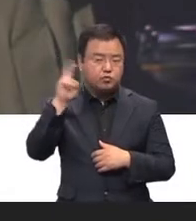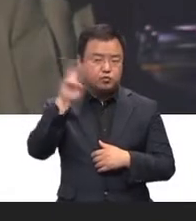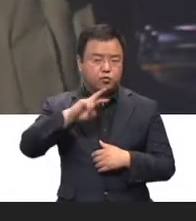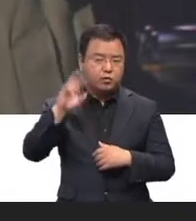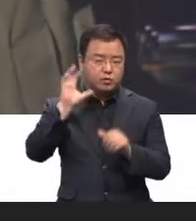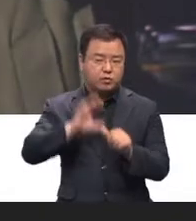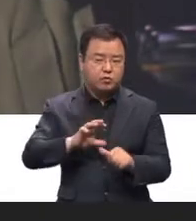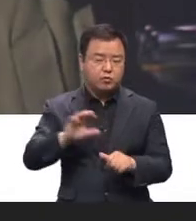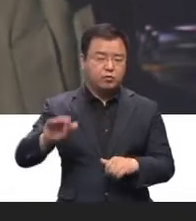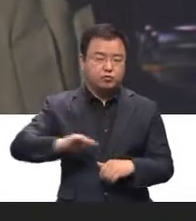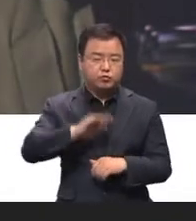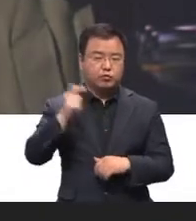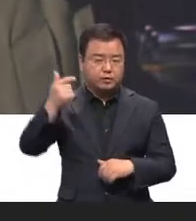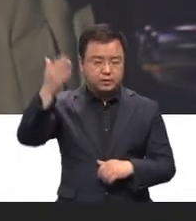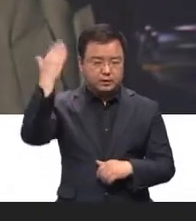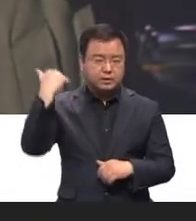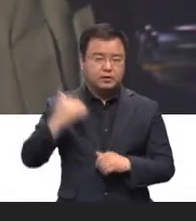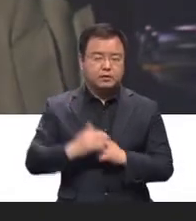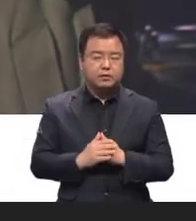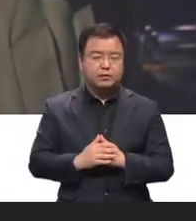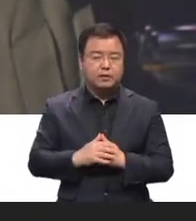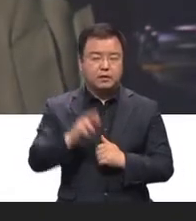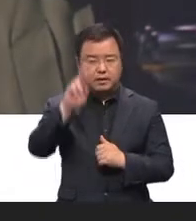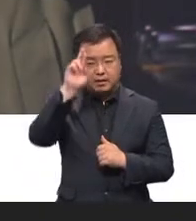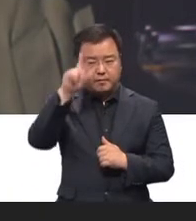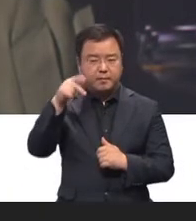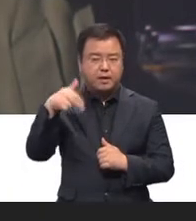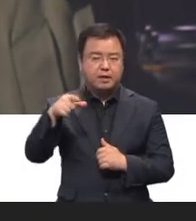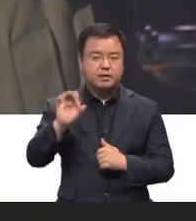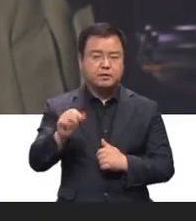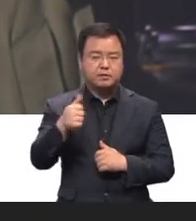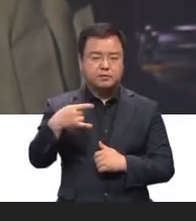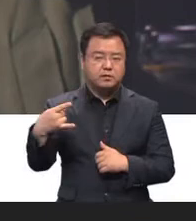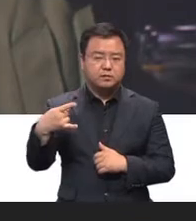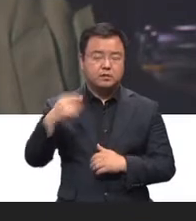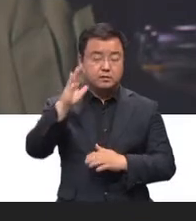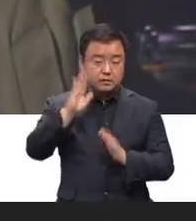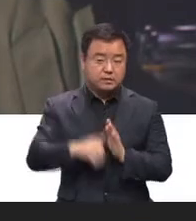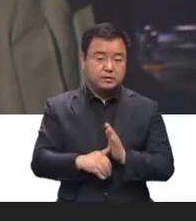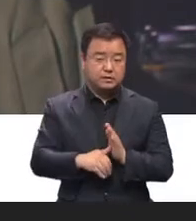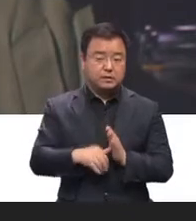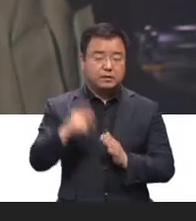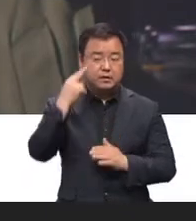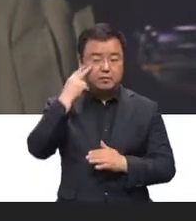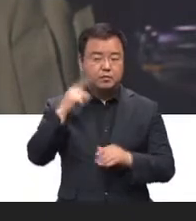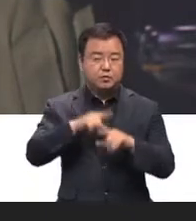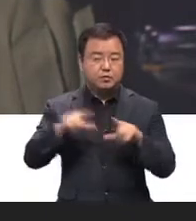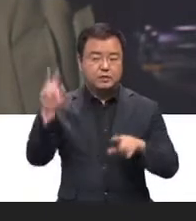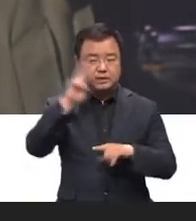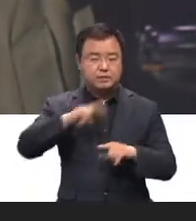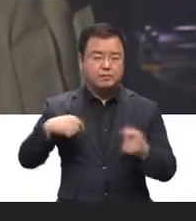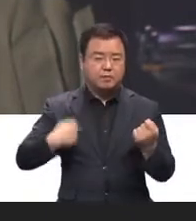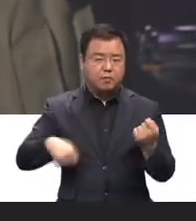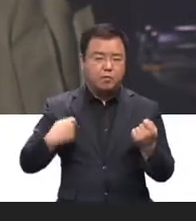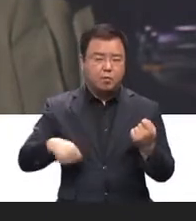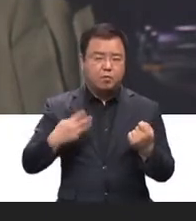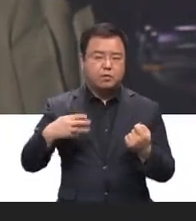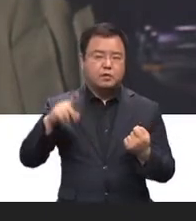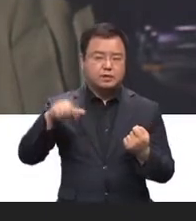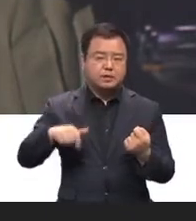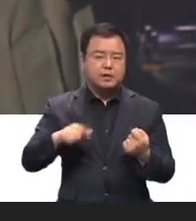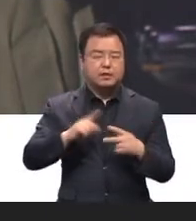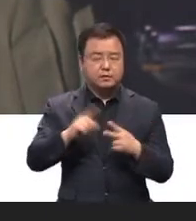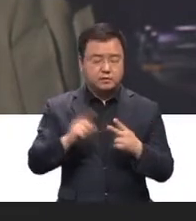우리 나도 과거 전체주의 체제 였을 무려 왜 박정희 정권 유신체제 었을 때 욕 대중음악 포크 음악이 라든가 라고 마 이름을